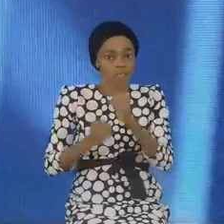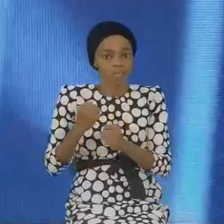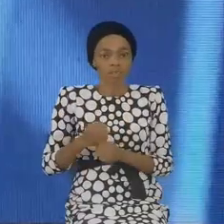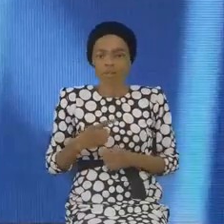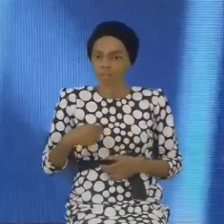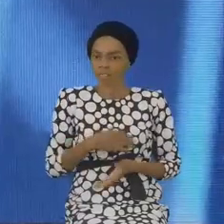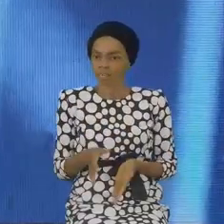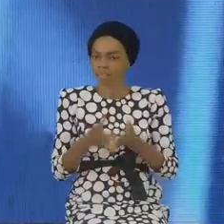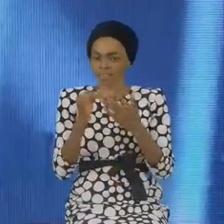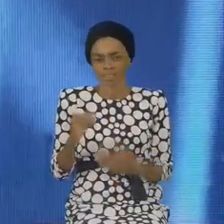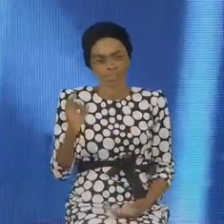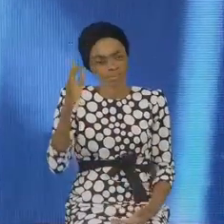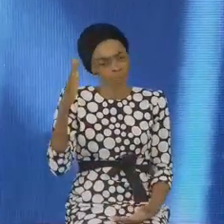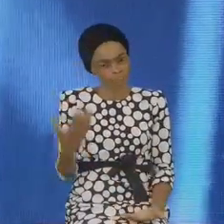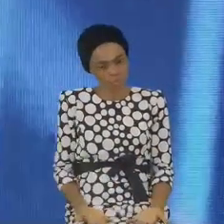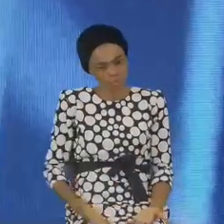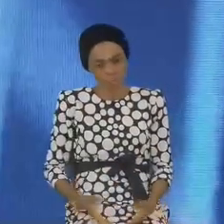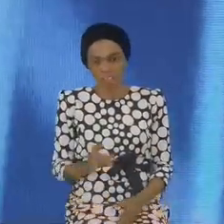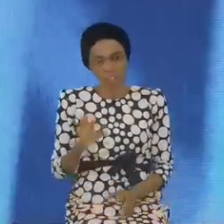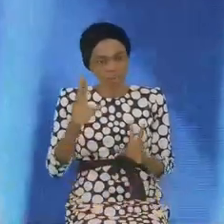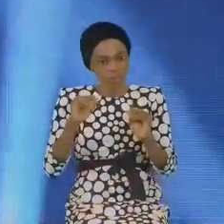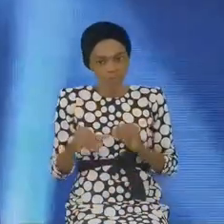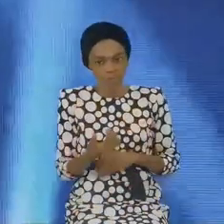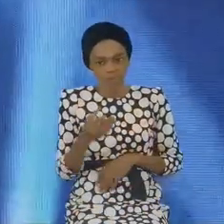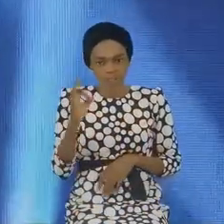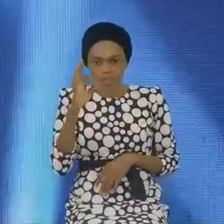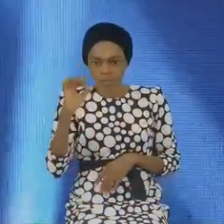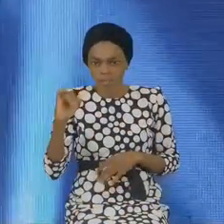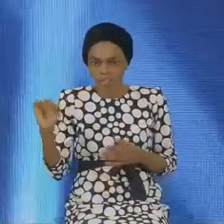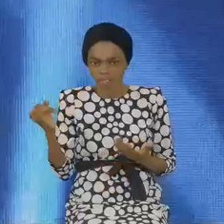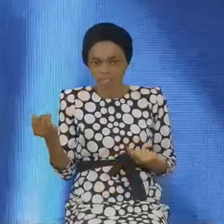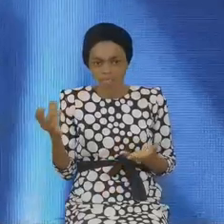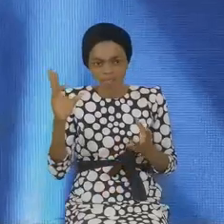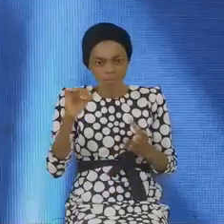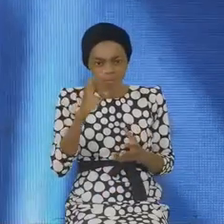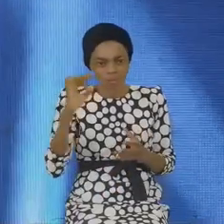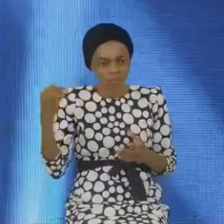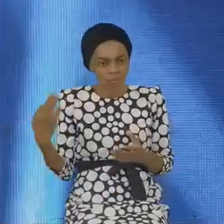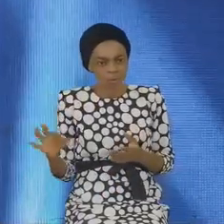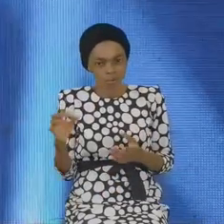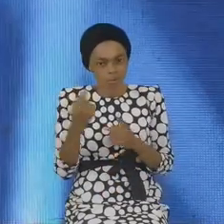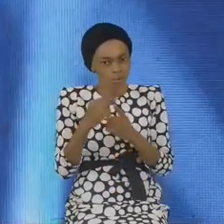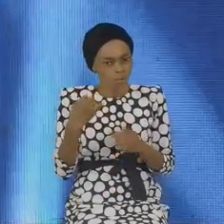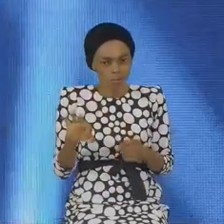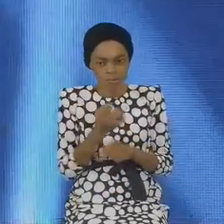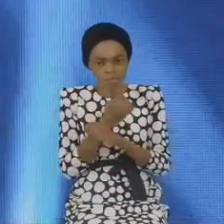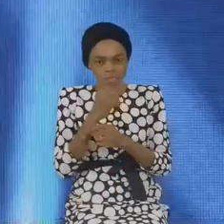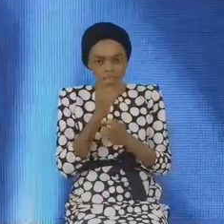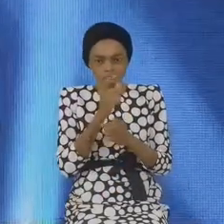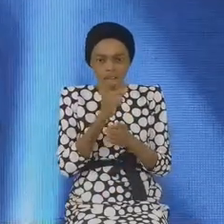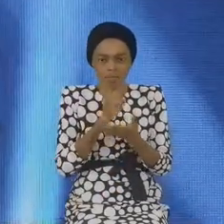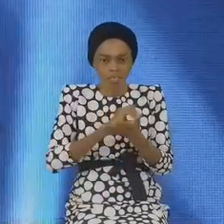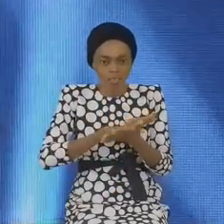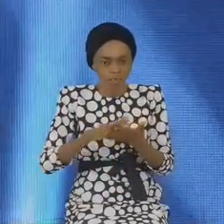pasteur, ministre, est-ce qu'il n'y a pas autre message dans la Bible? Il n'y a pas de sanctification là-bas? Est-ce que c'est seulement le salut? Est-ce qu'il n'y a pas de